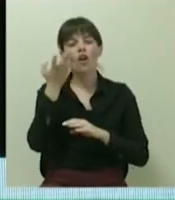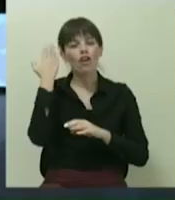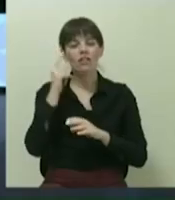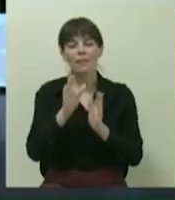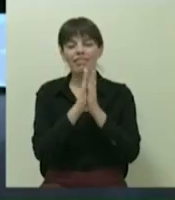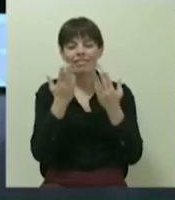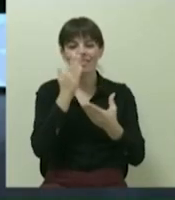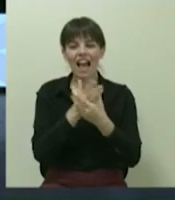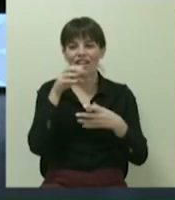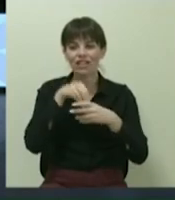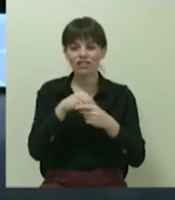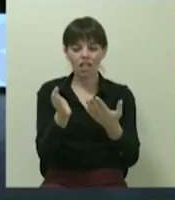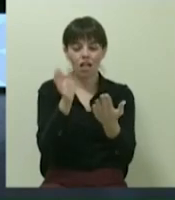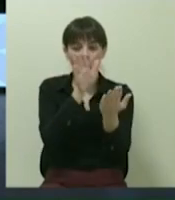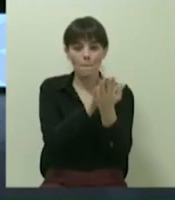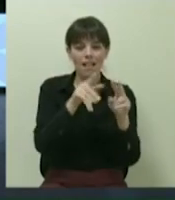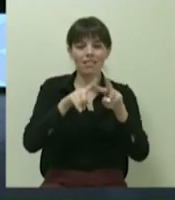kapağında çıkan bir buluş.